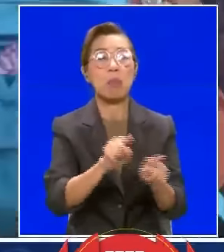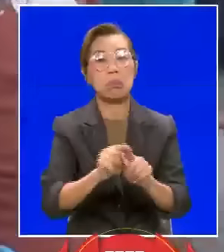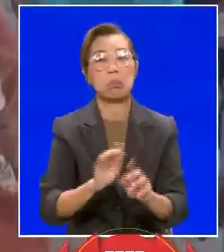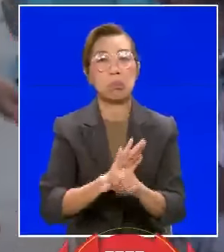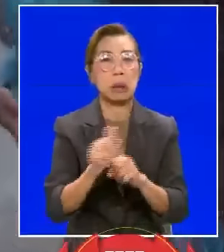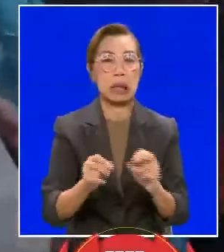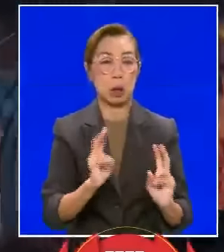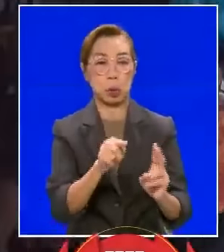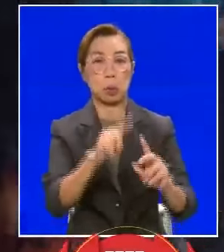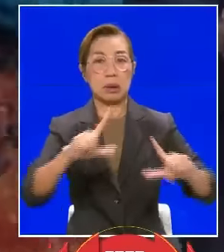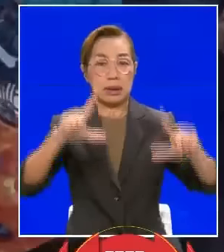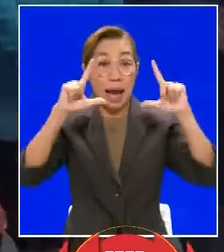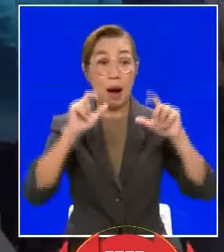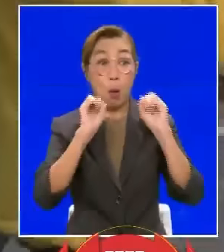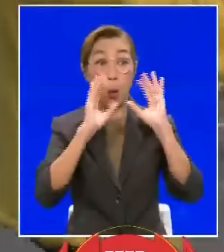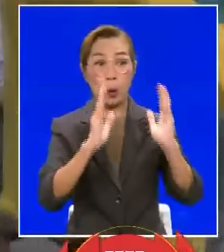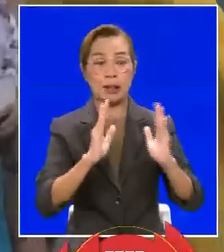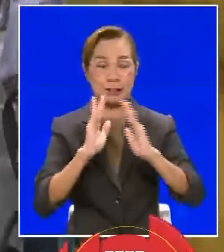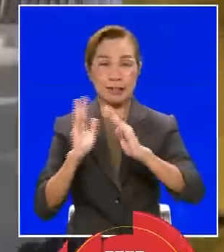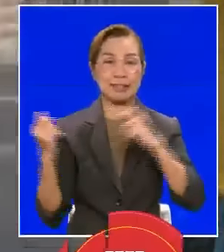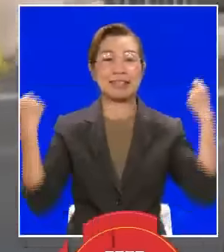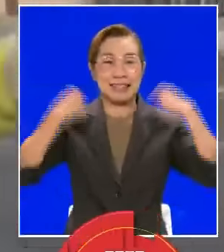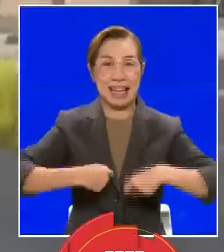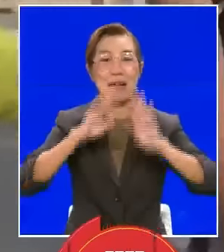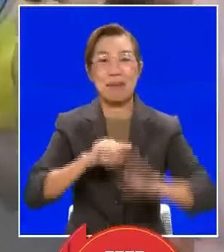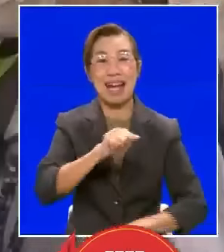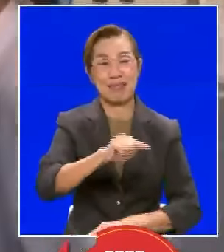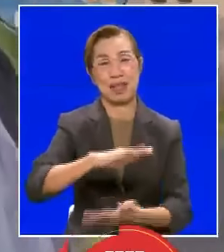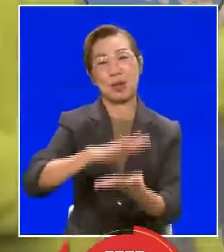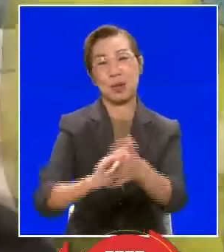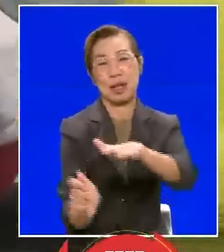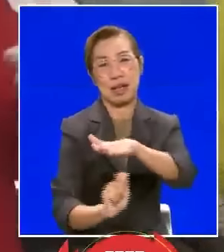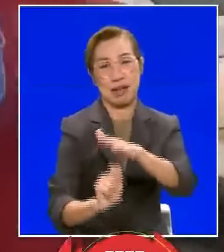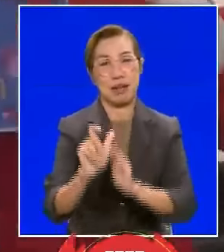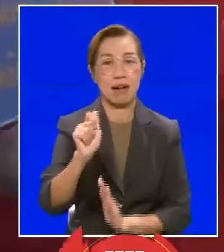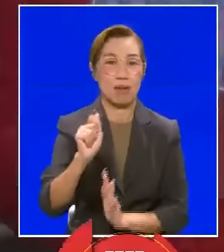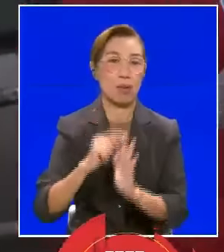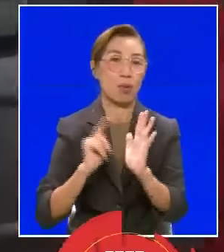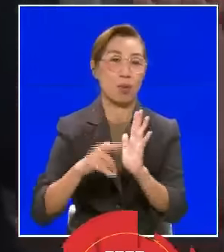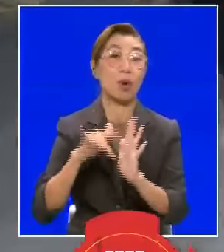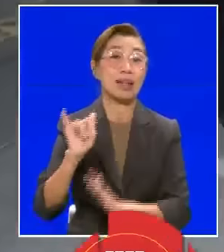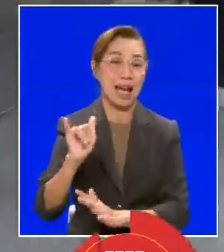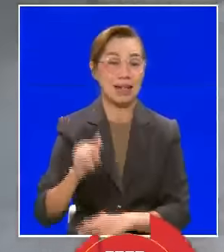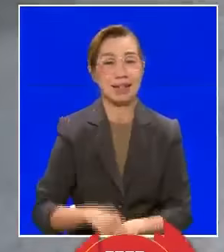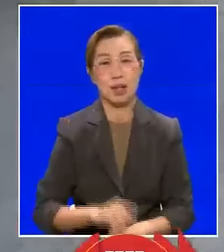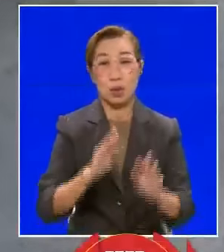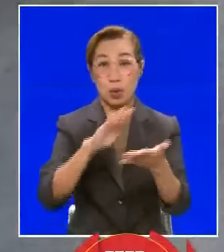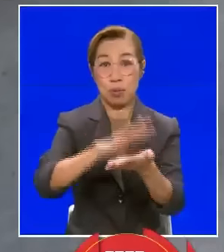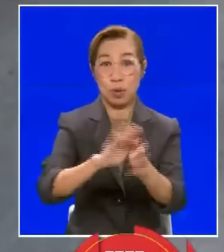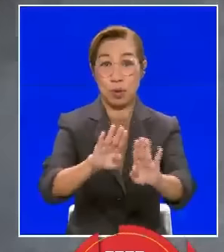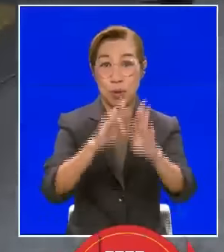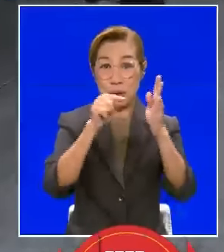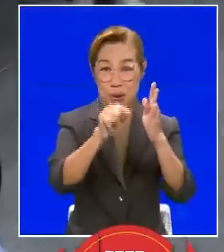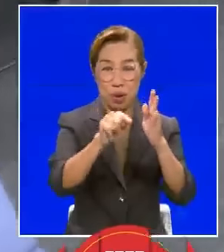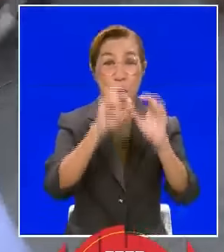บรรยากาศเปิดเทอมครับอนุบาลเมืองอุทัยธานีคึกคักมากท่านผู้ชมเด็กเดินผ่านไปขำไปฮ